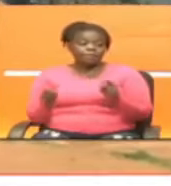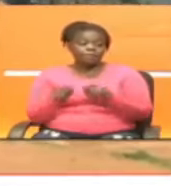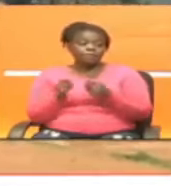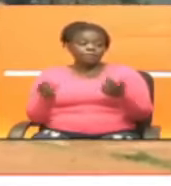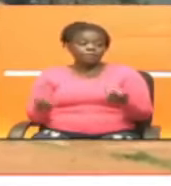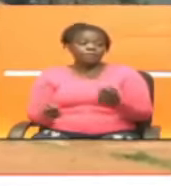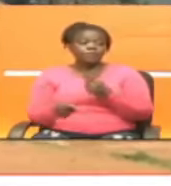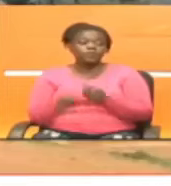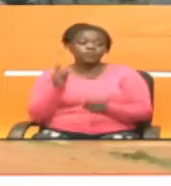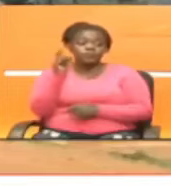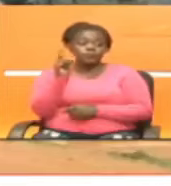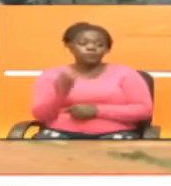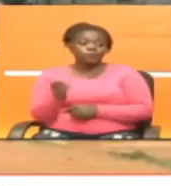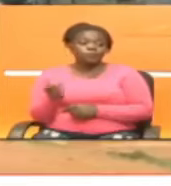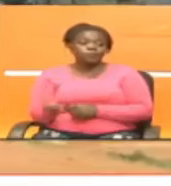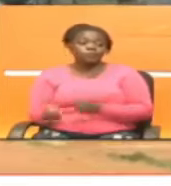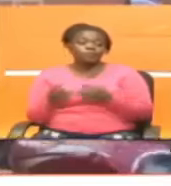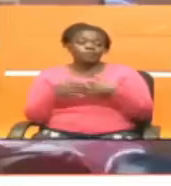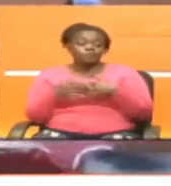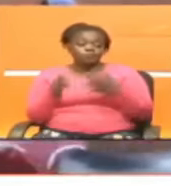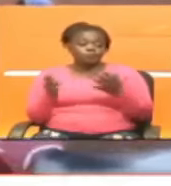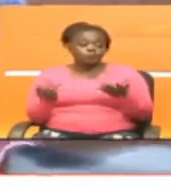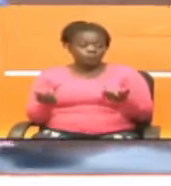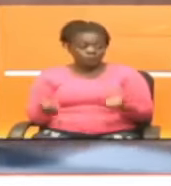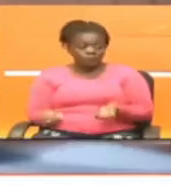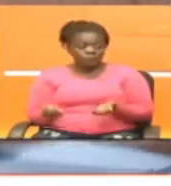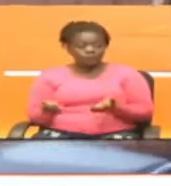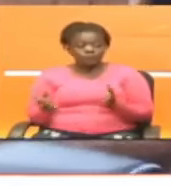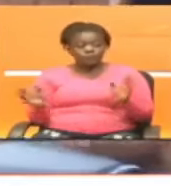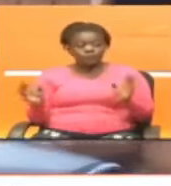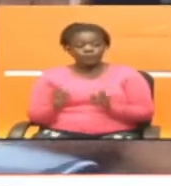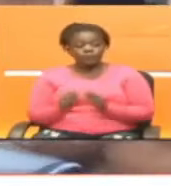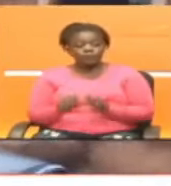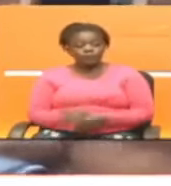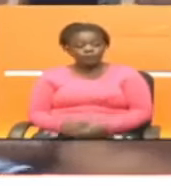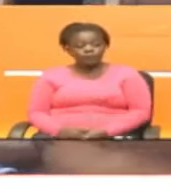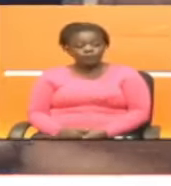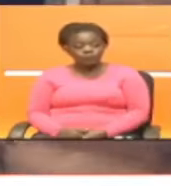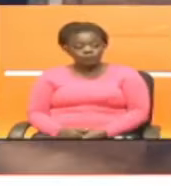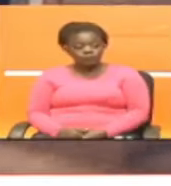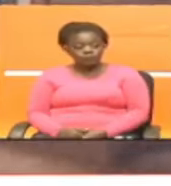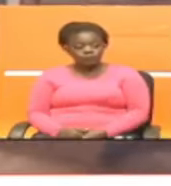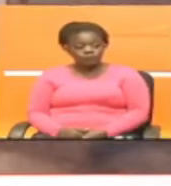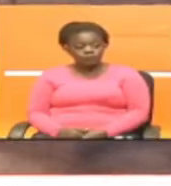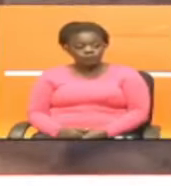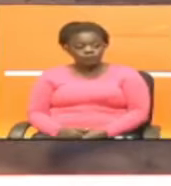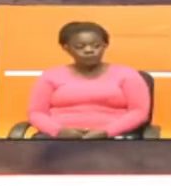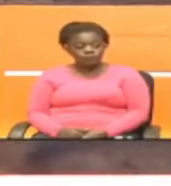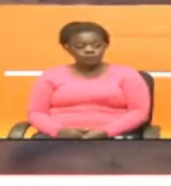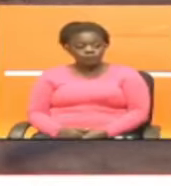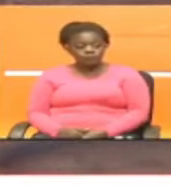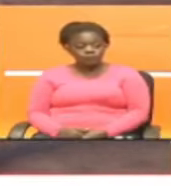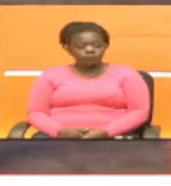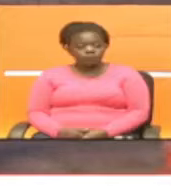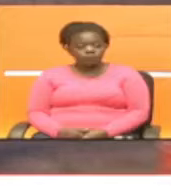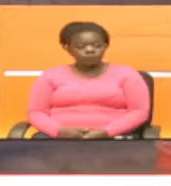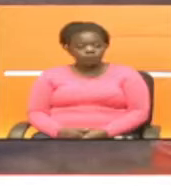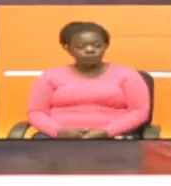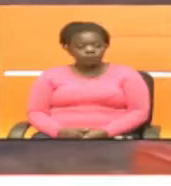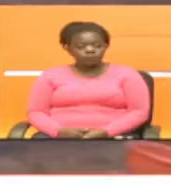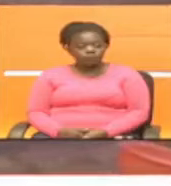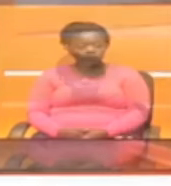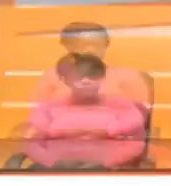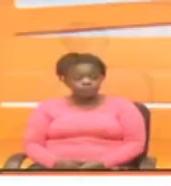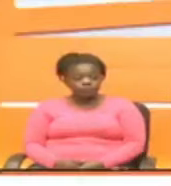n'omusango gw'okutta omuntu ogwamuguddwako. Kintuno wa yakusakidde gule lino okulaba Bukedde TV.